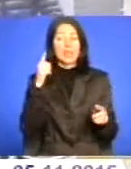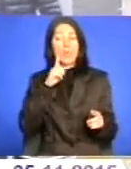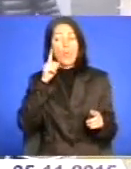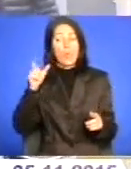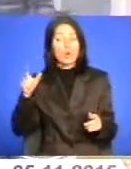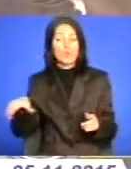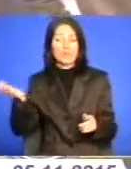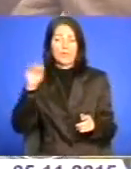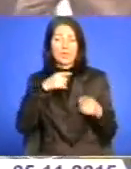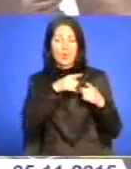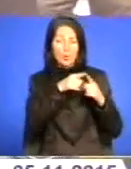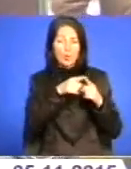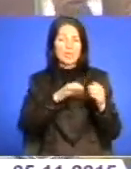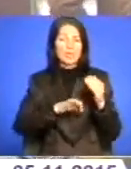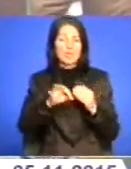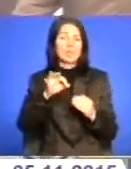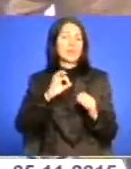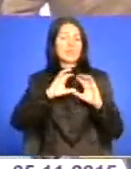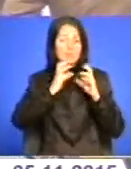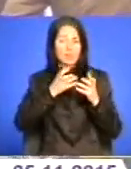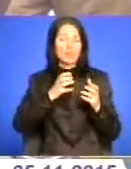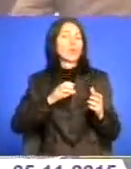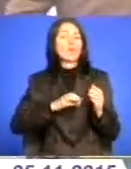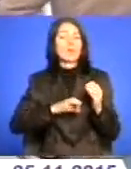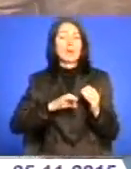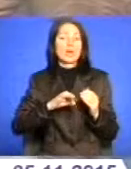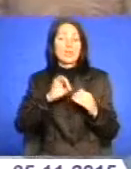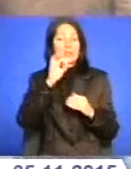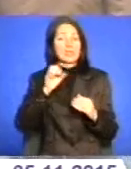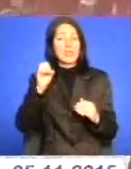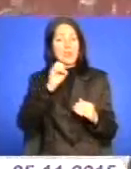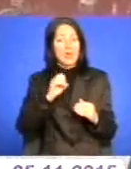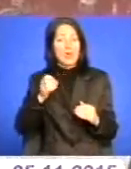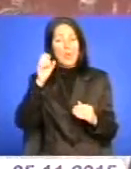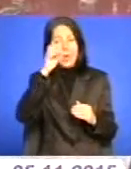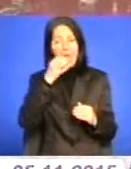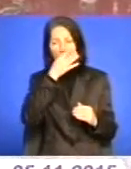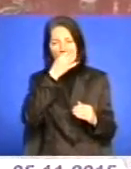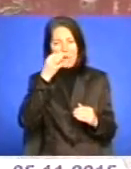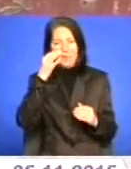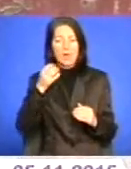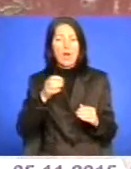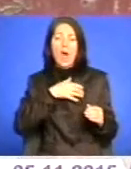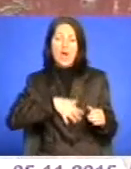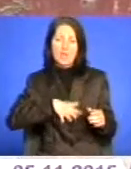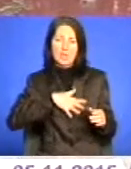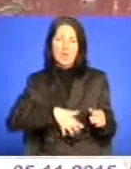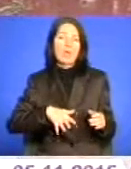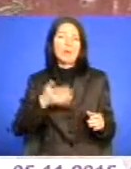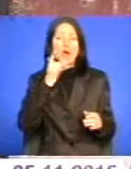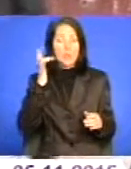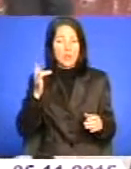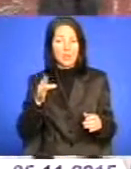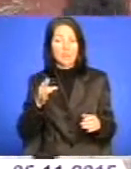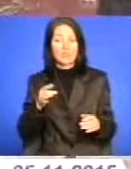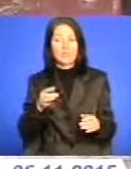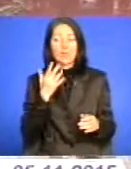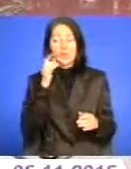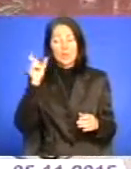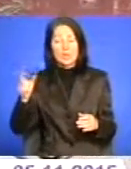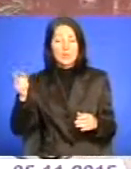куточків світу, з країн Східної Європи, Африки, Австралії, Америки. Студенти-іноземці приїжджають до Тернополя, оскільки